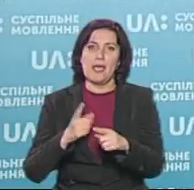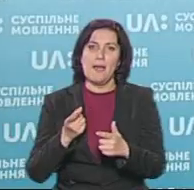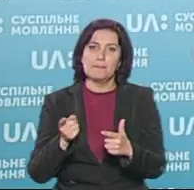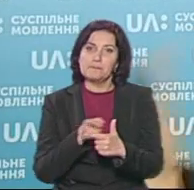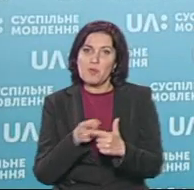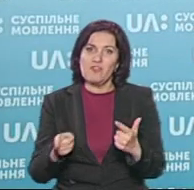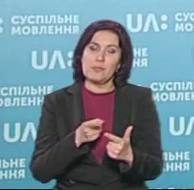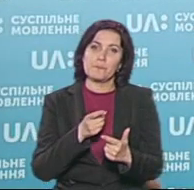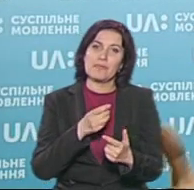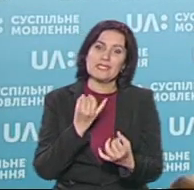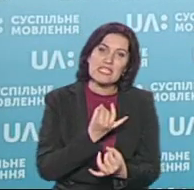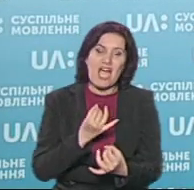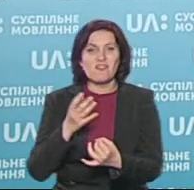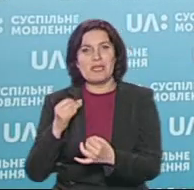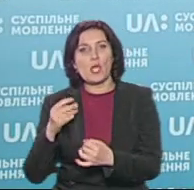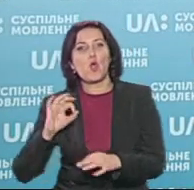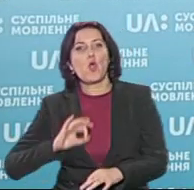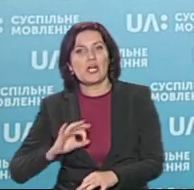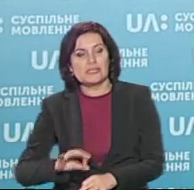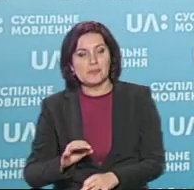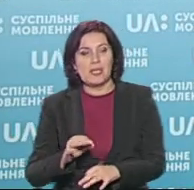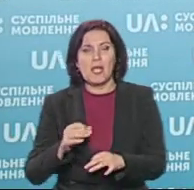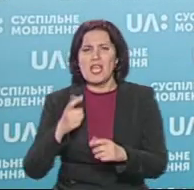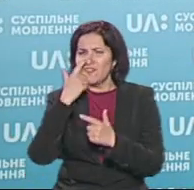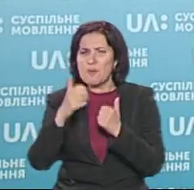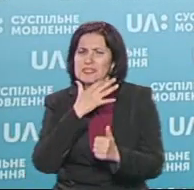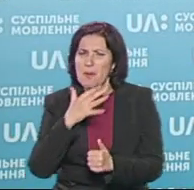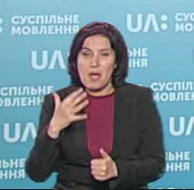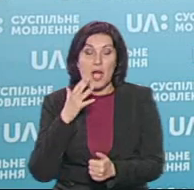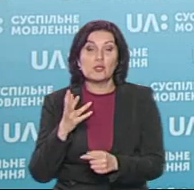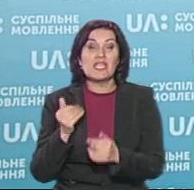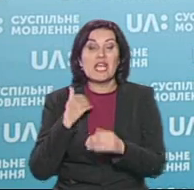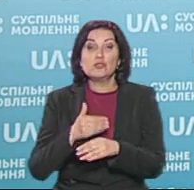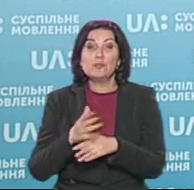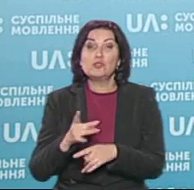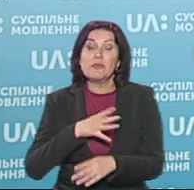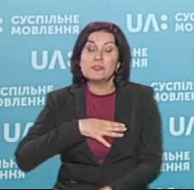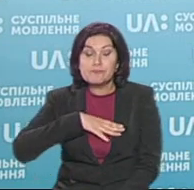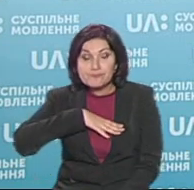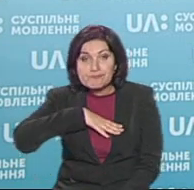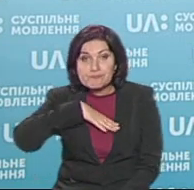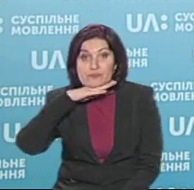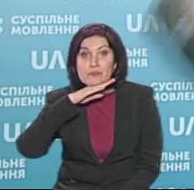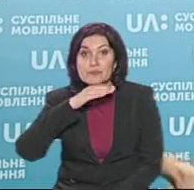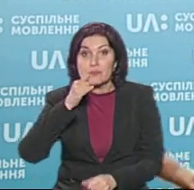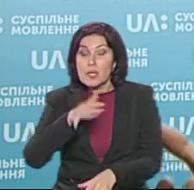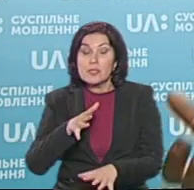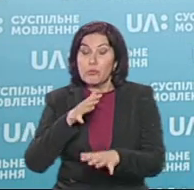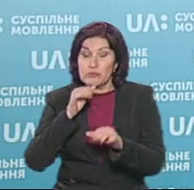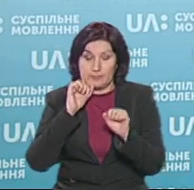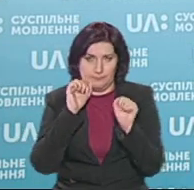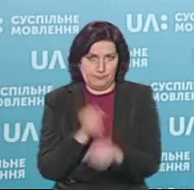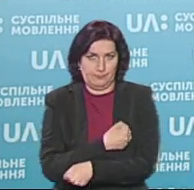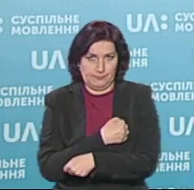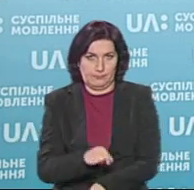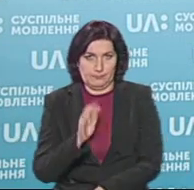корисним. Інформації забагато, і рано чи пізно ми всі наїмося так, що вже не буде куди. Звух лізе. То